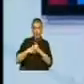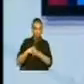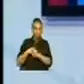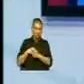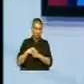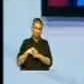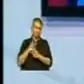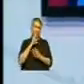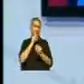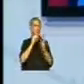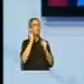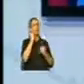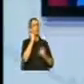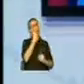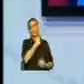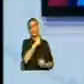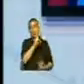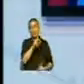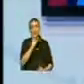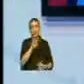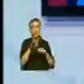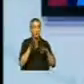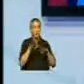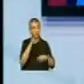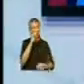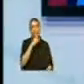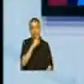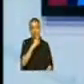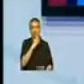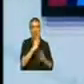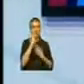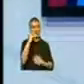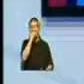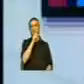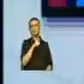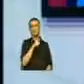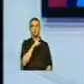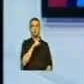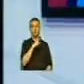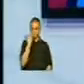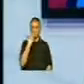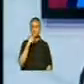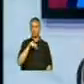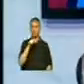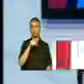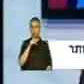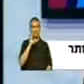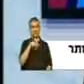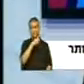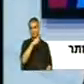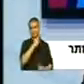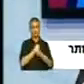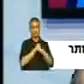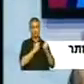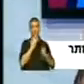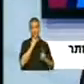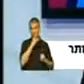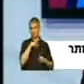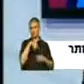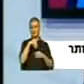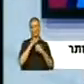איזה מדברת עם האמריקאים. בנושא של ממשל אובמה, הייתה תפיסה שהייתה גם בירושלים, גם בקרב השמאל הישראלי, גם